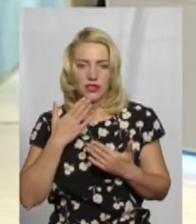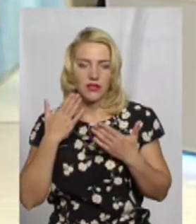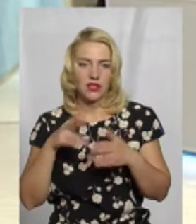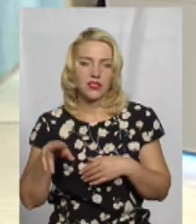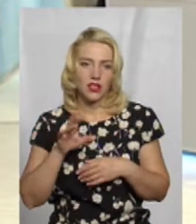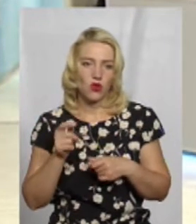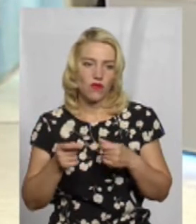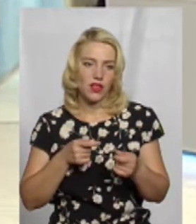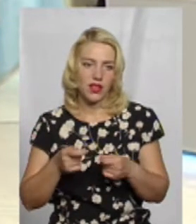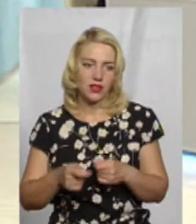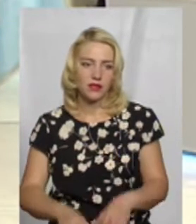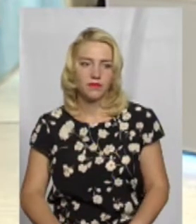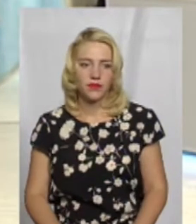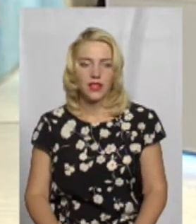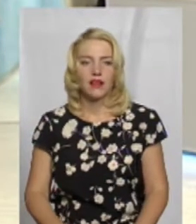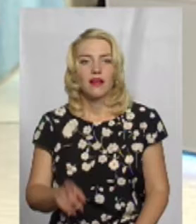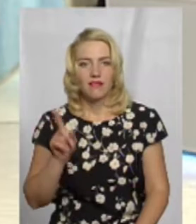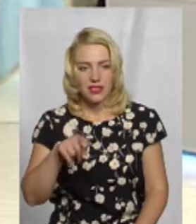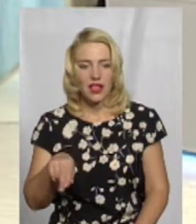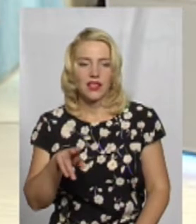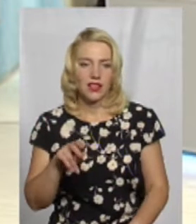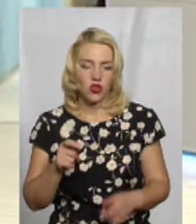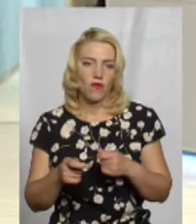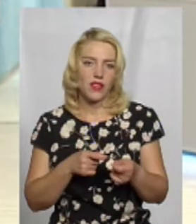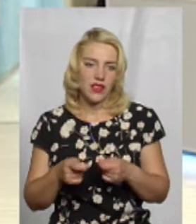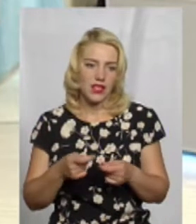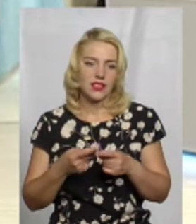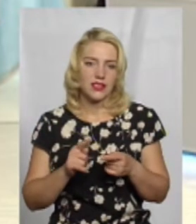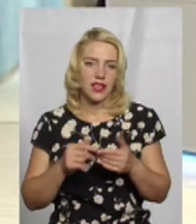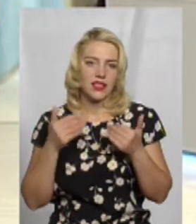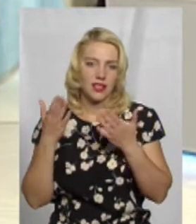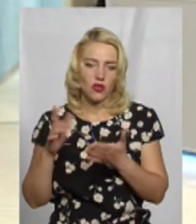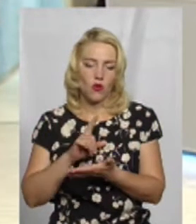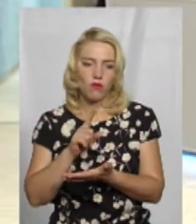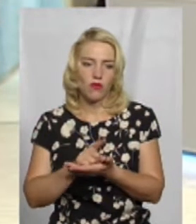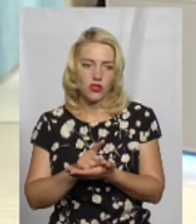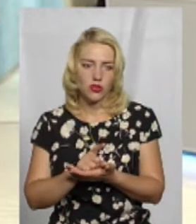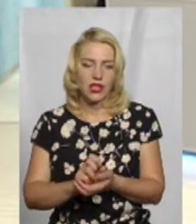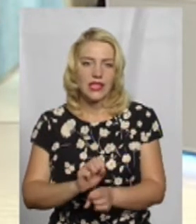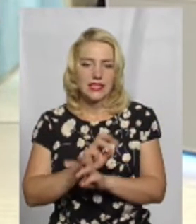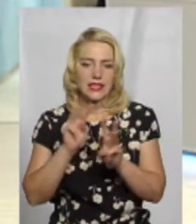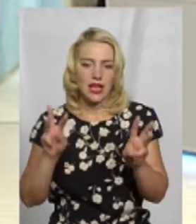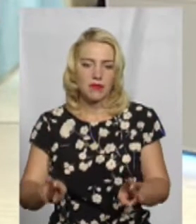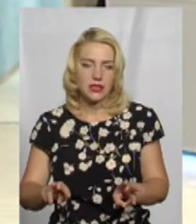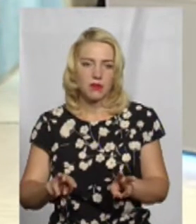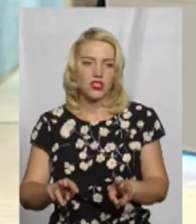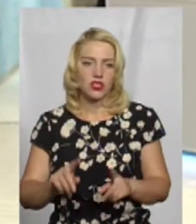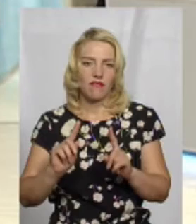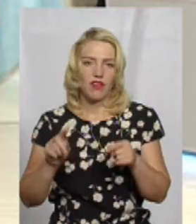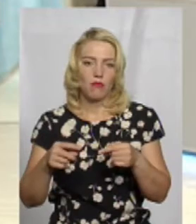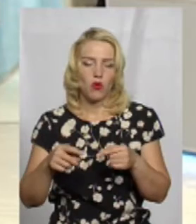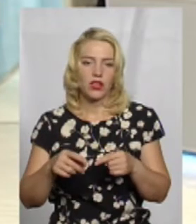влади. Все-таки до влади? Звичайно. Це їх обов'язок забезпечити